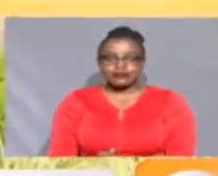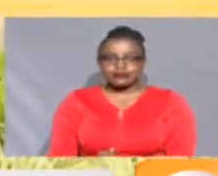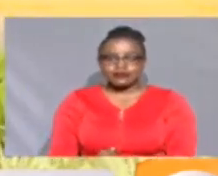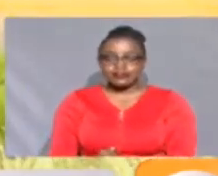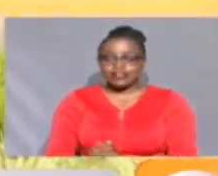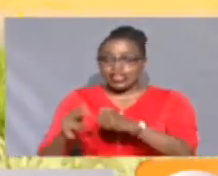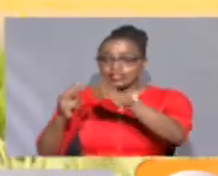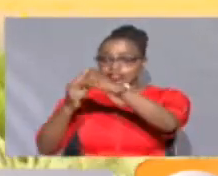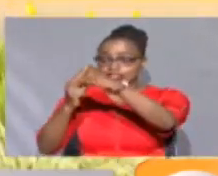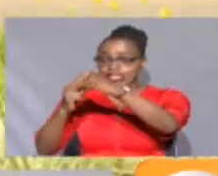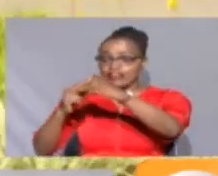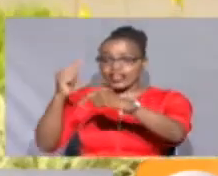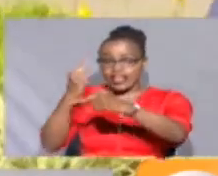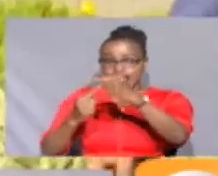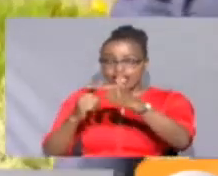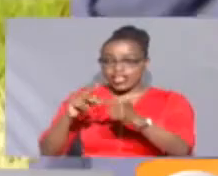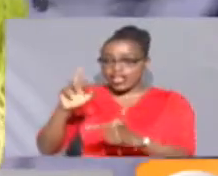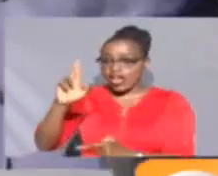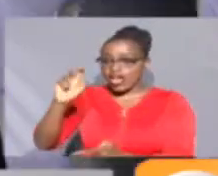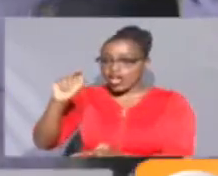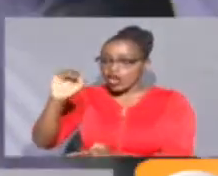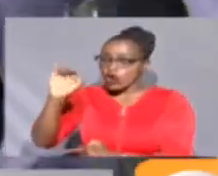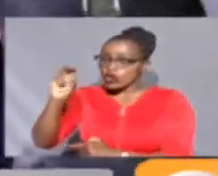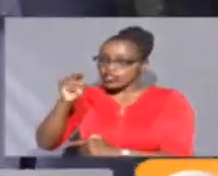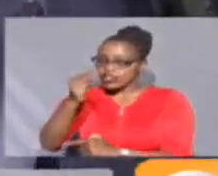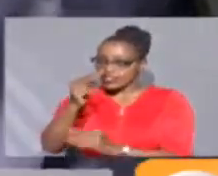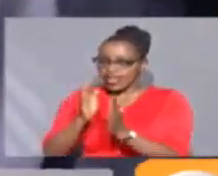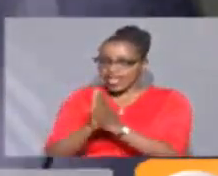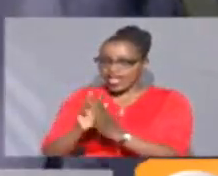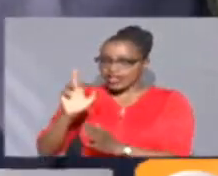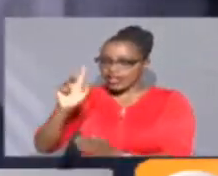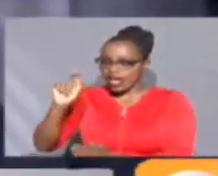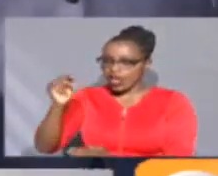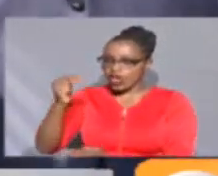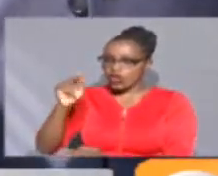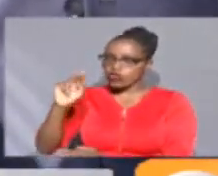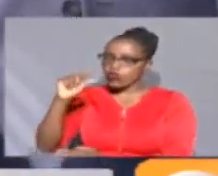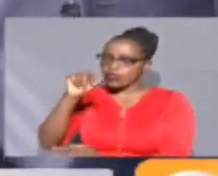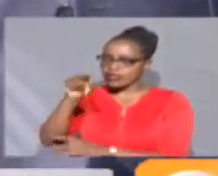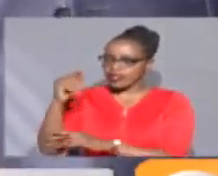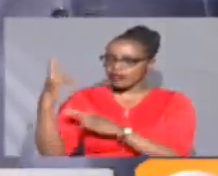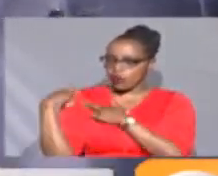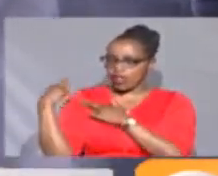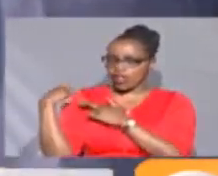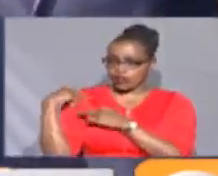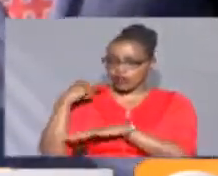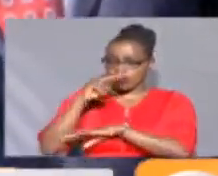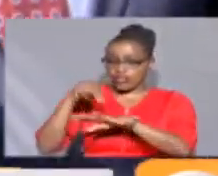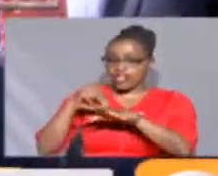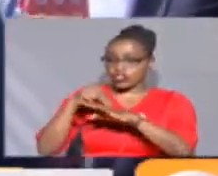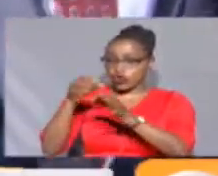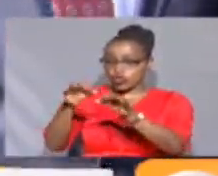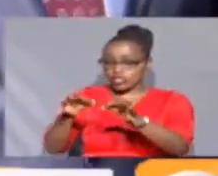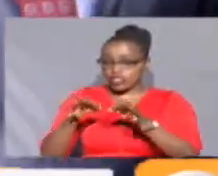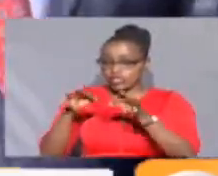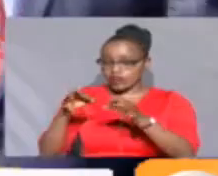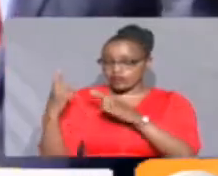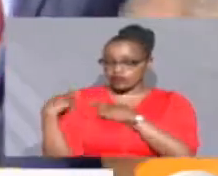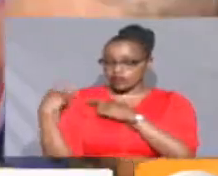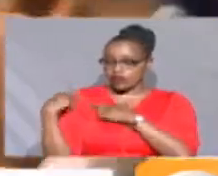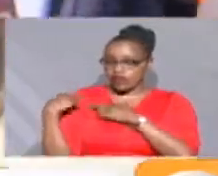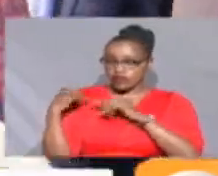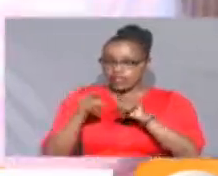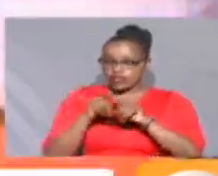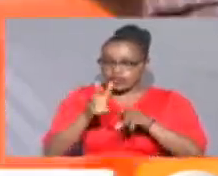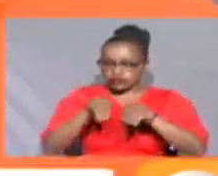Kwa miaka saba, Henry Rotich na Kamau Thugge wameshika usukani katika jumba la hazina ya kitaifa, huku jukumu la kudhibiti mkoba